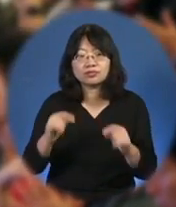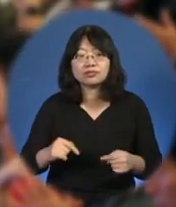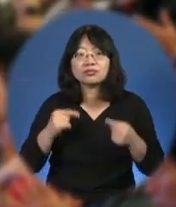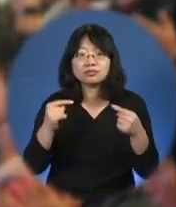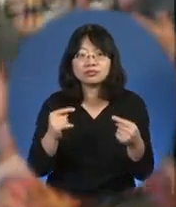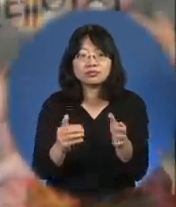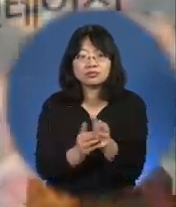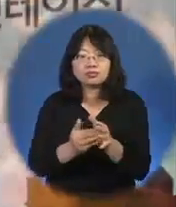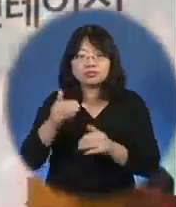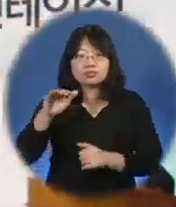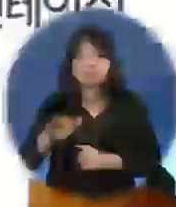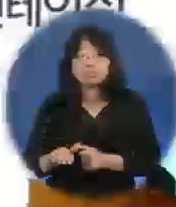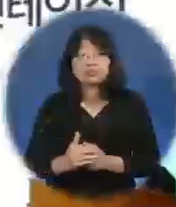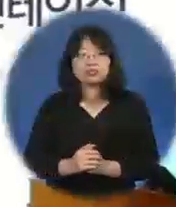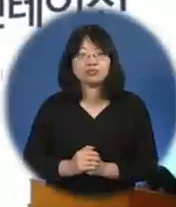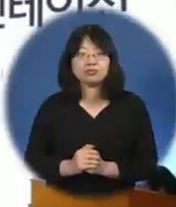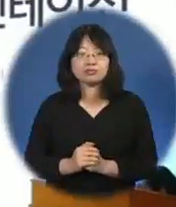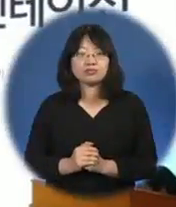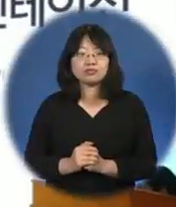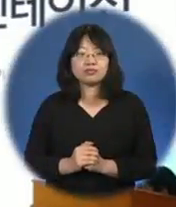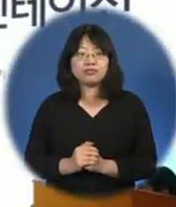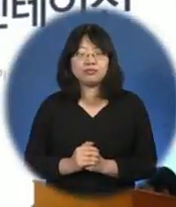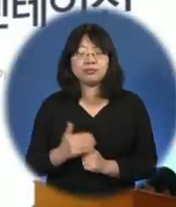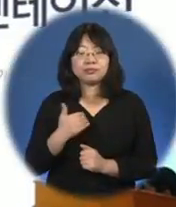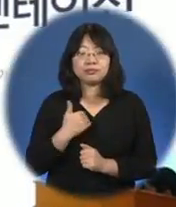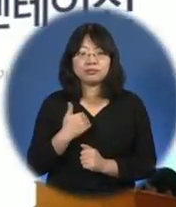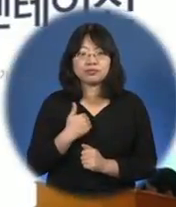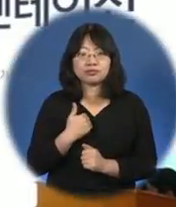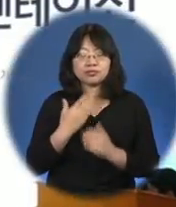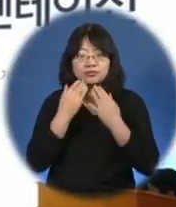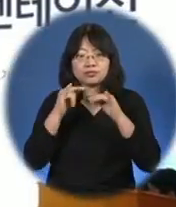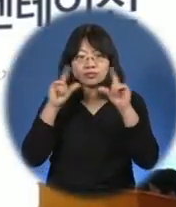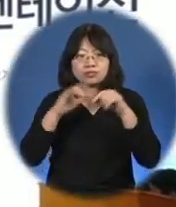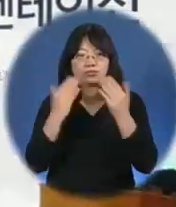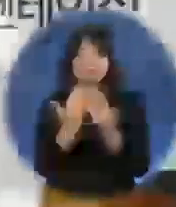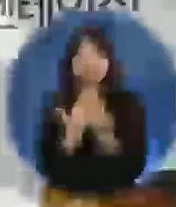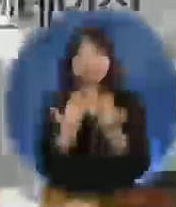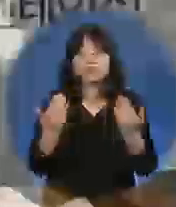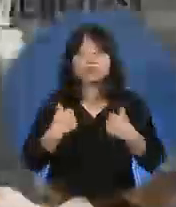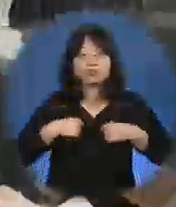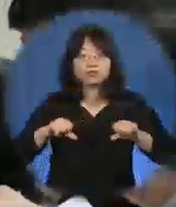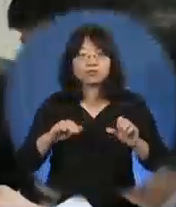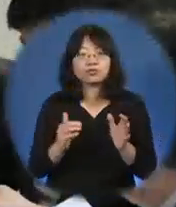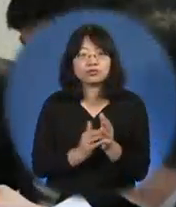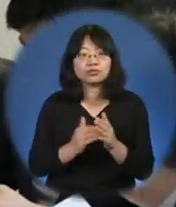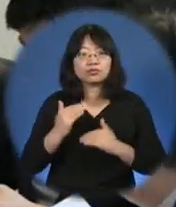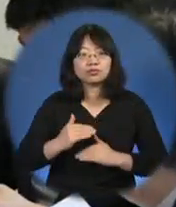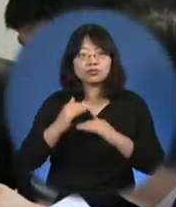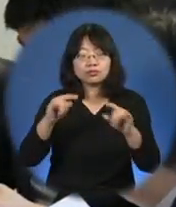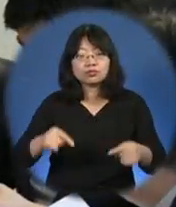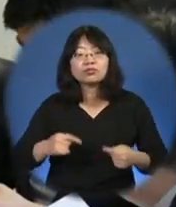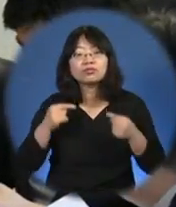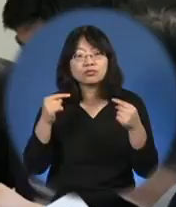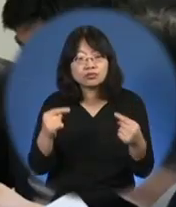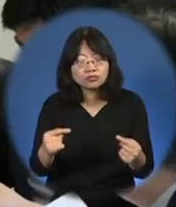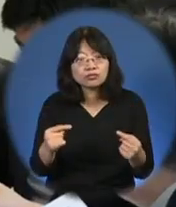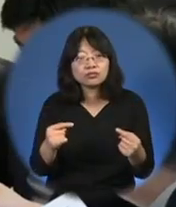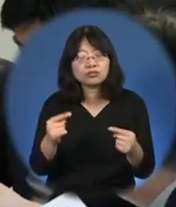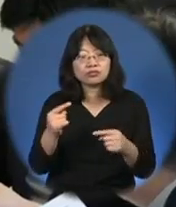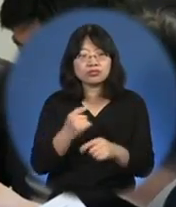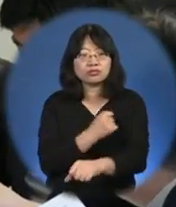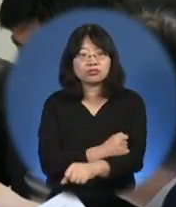해주셨는데요. 뭐 어찌됐든 자기 주말을 다 포기하고 예. 이런 과정에